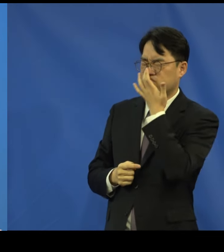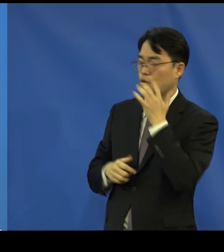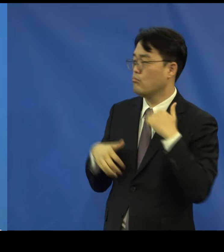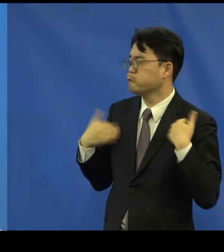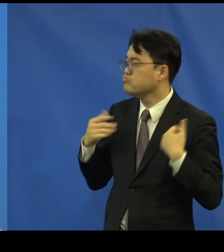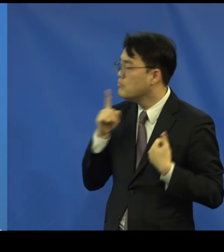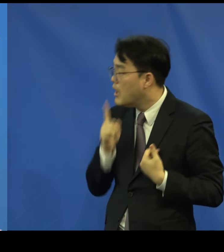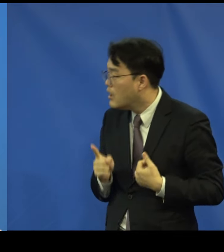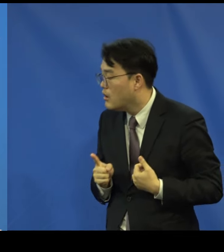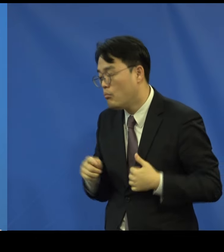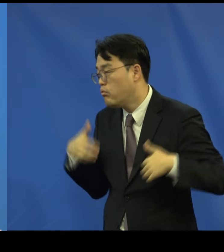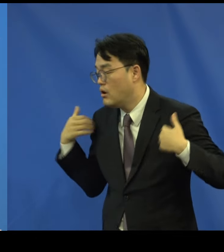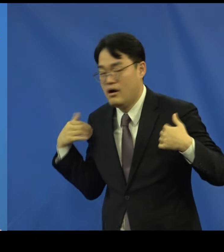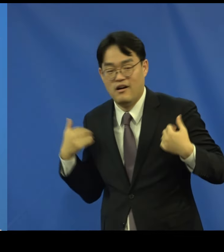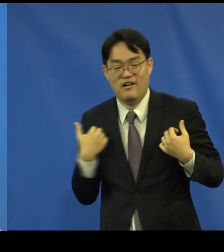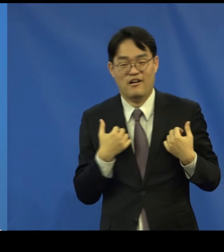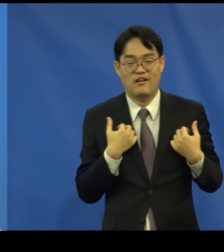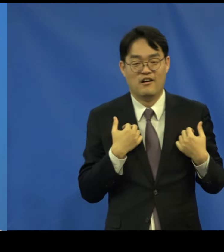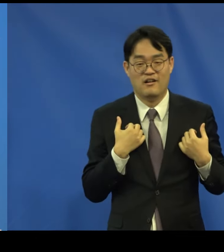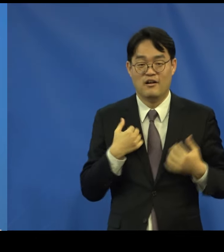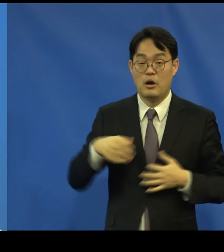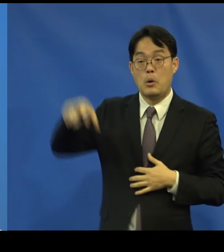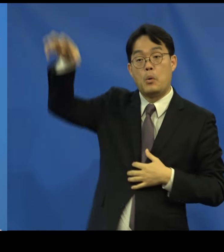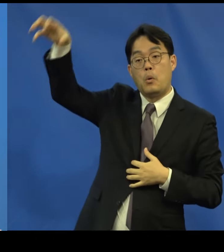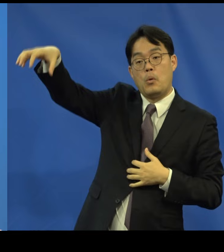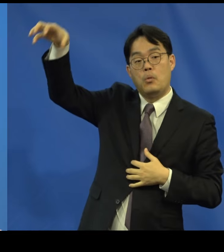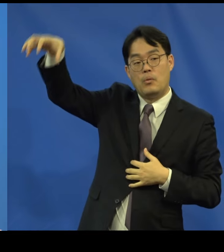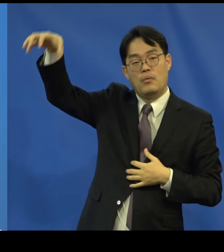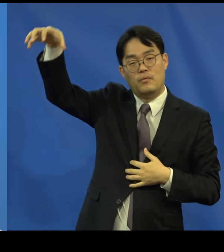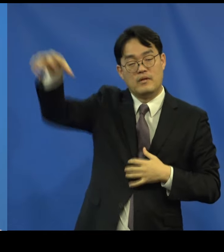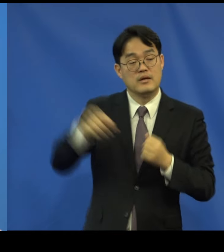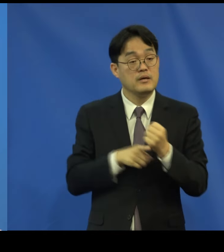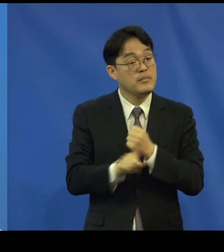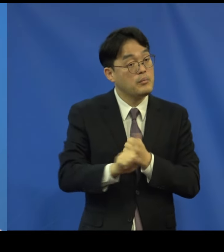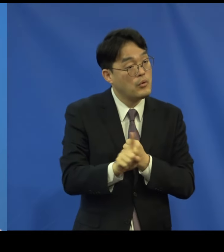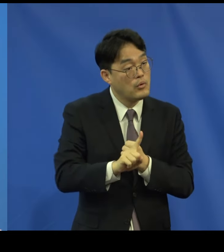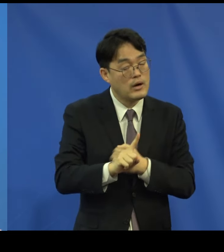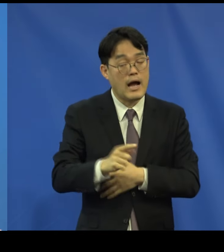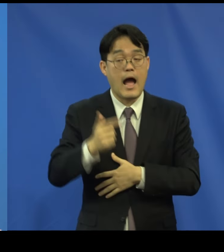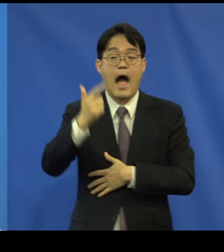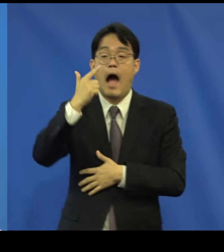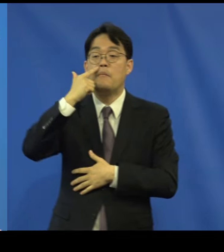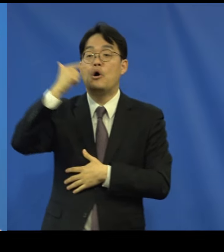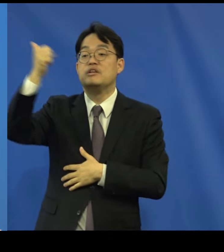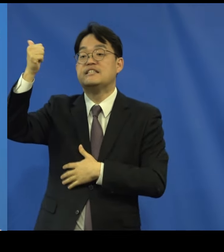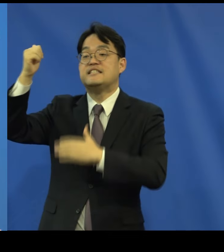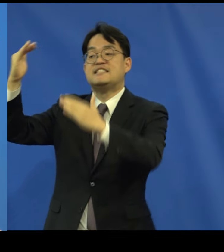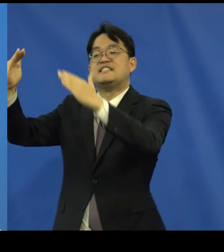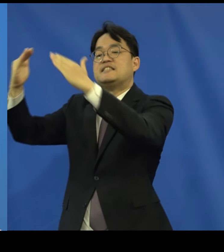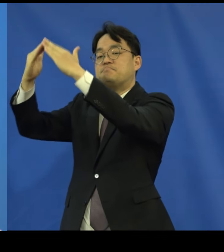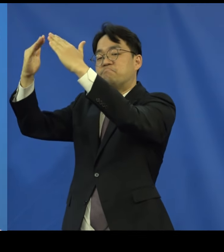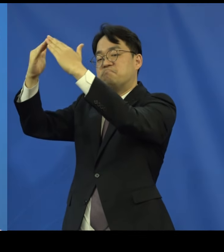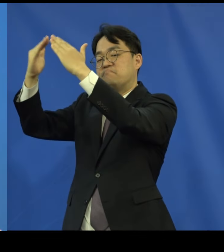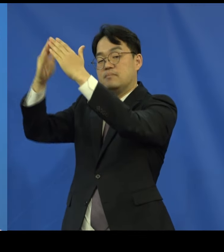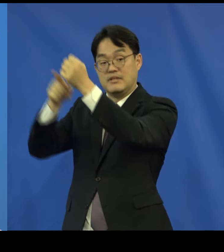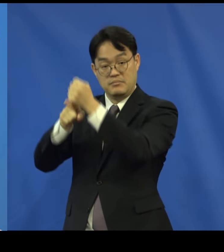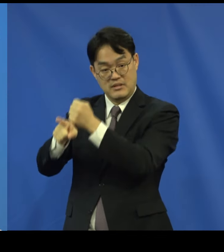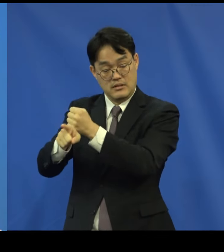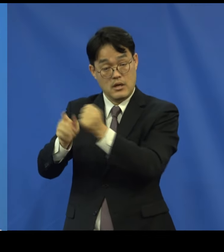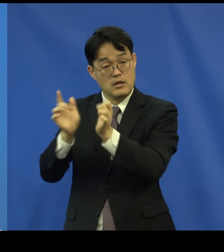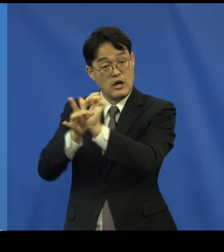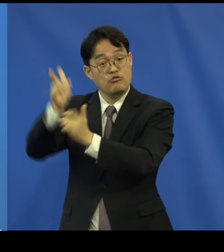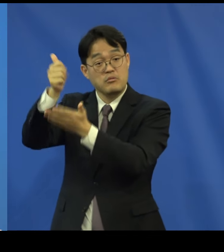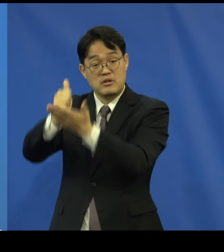이 처소라는 말은 장소, 즉 의미보다는 아버지 집이라는 것입니다. 주님은 제자들을 다시